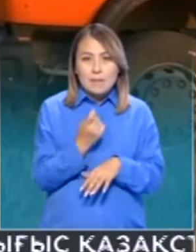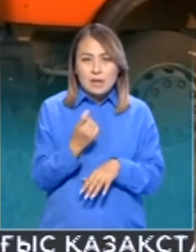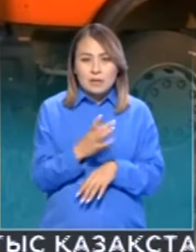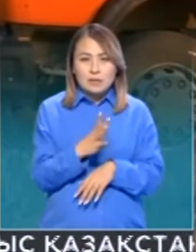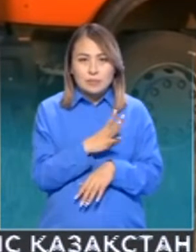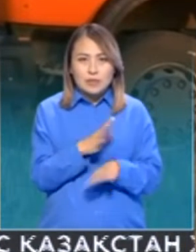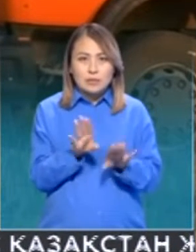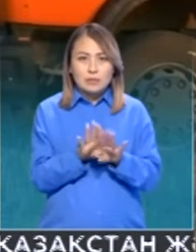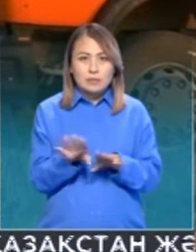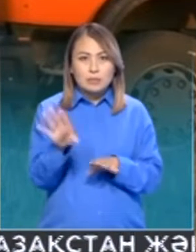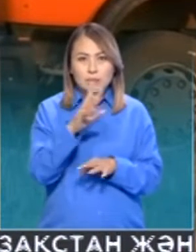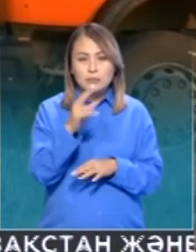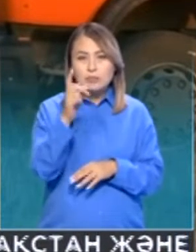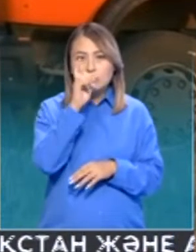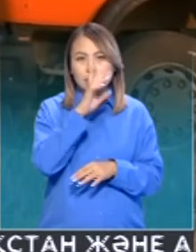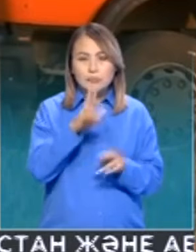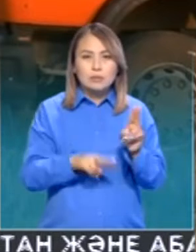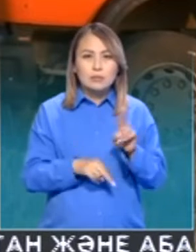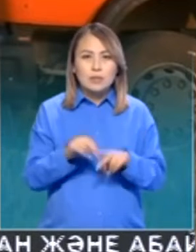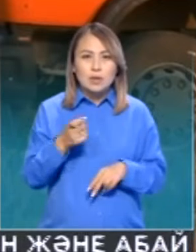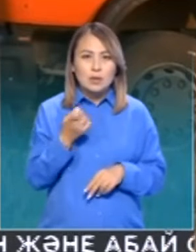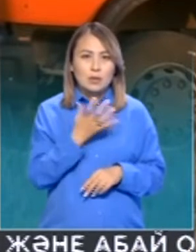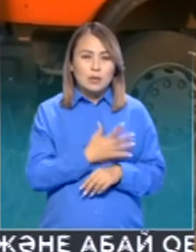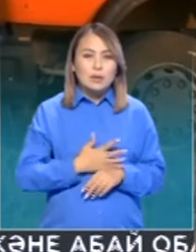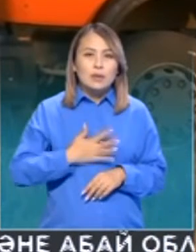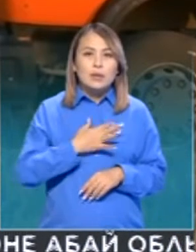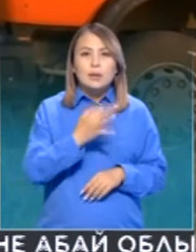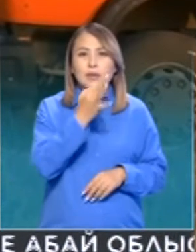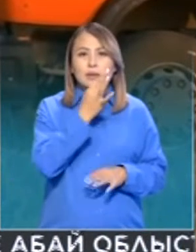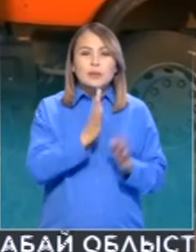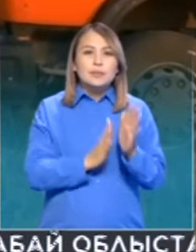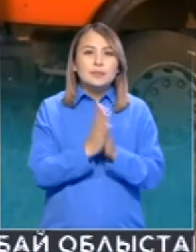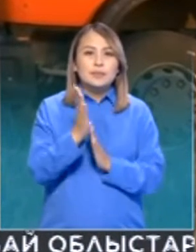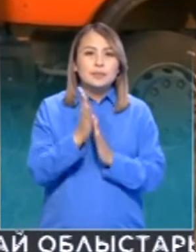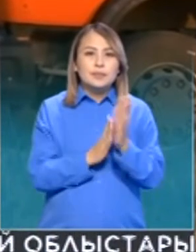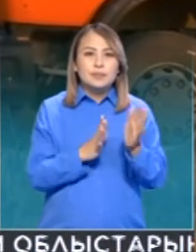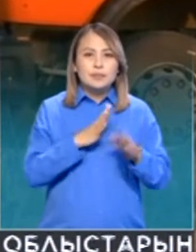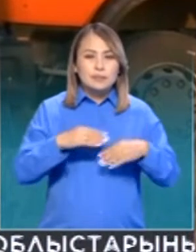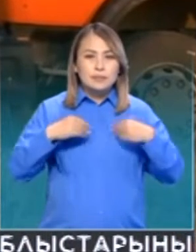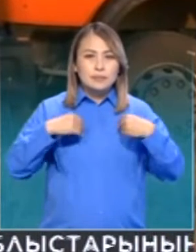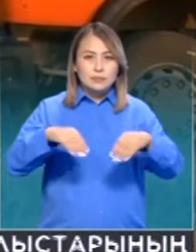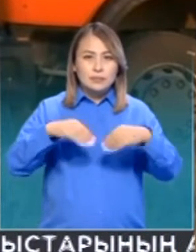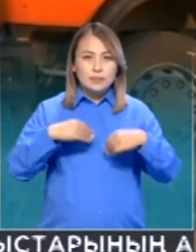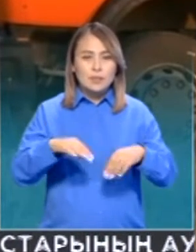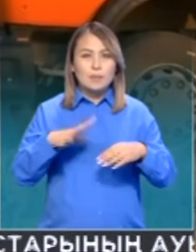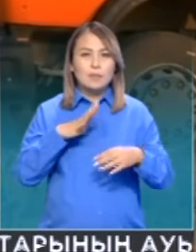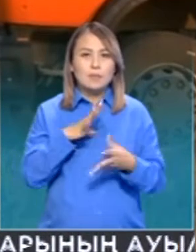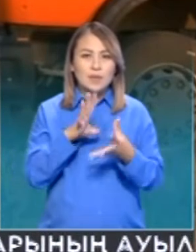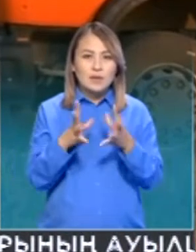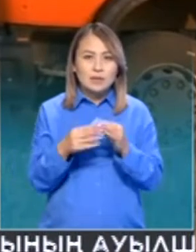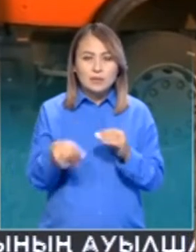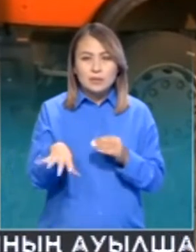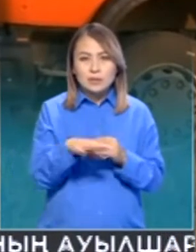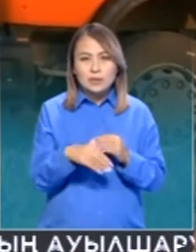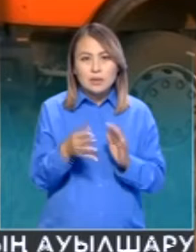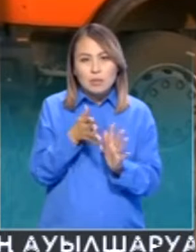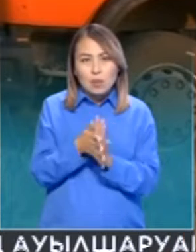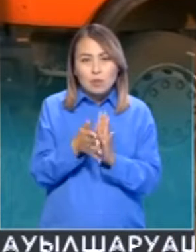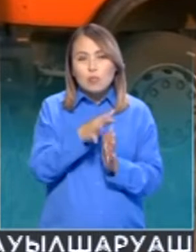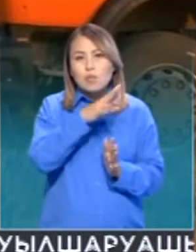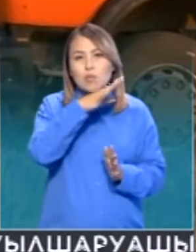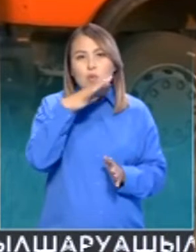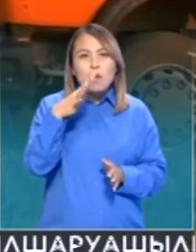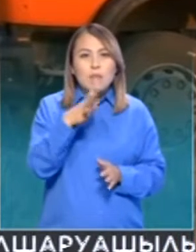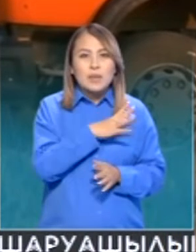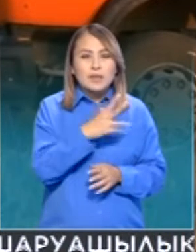жазда көңіліміз күпті болғаны рас. Ерте дән беретін астық тұқымдарын еккен едік. Және топырақты аздырмау үшін тыңайтқышты молынан